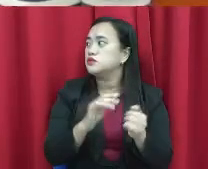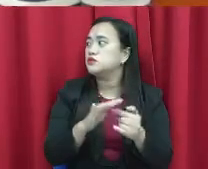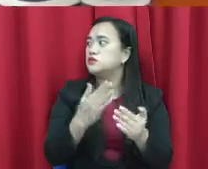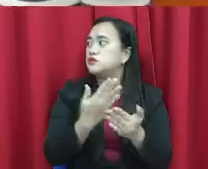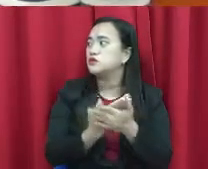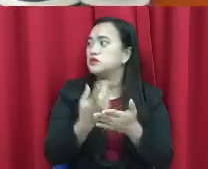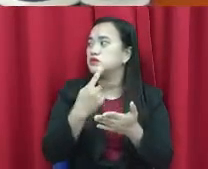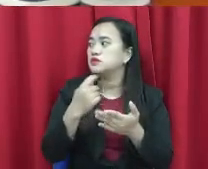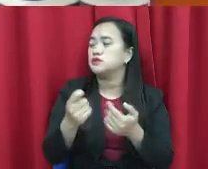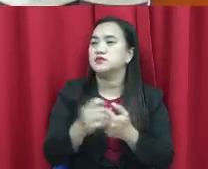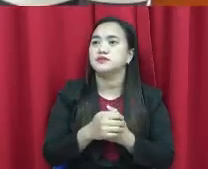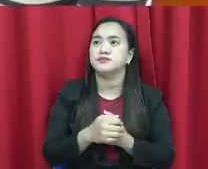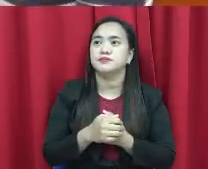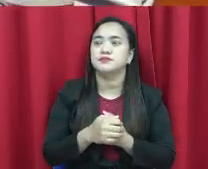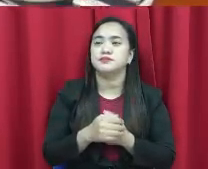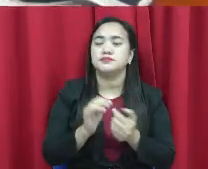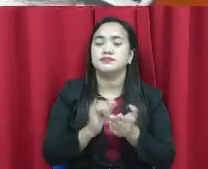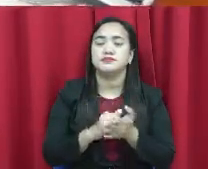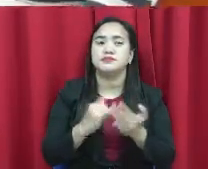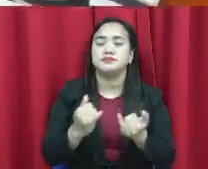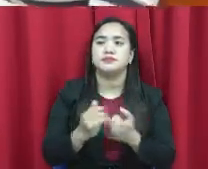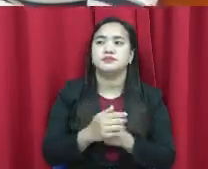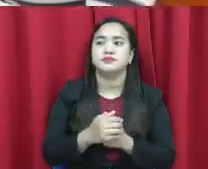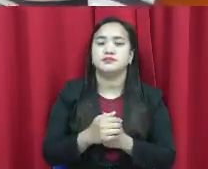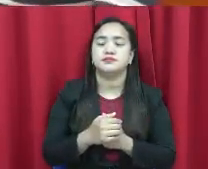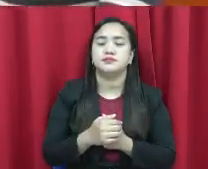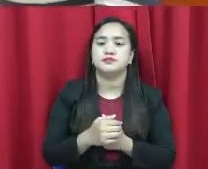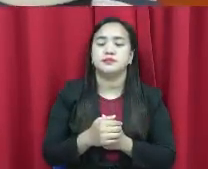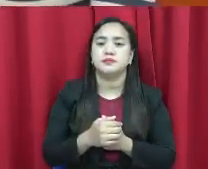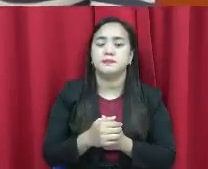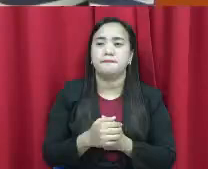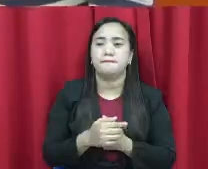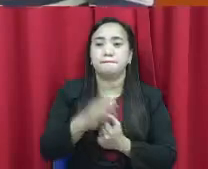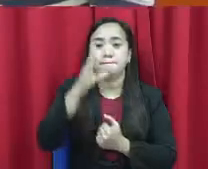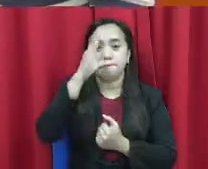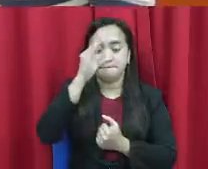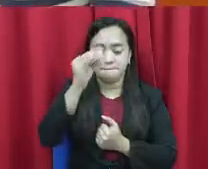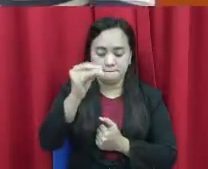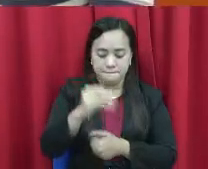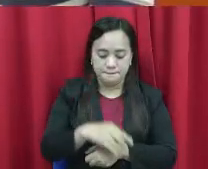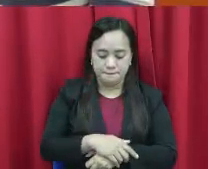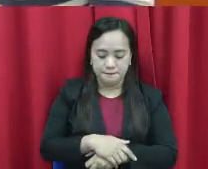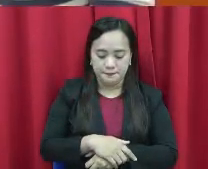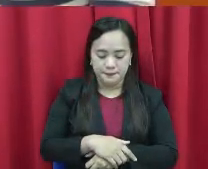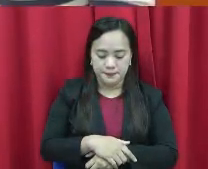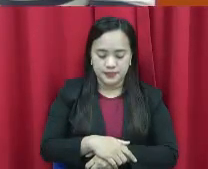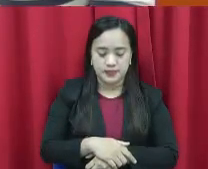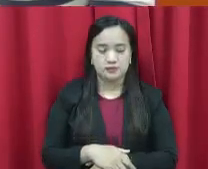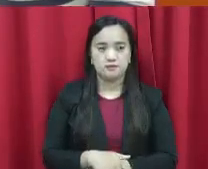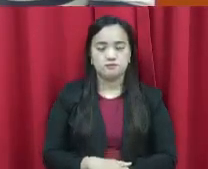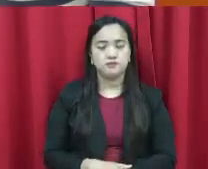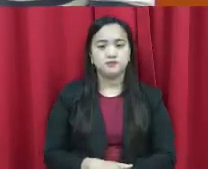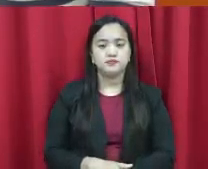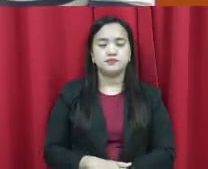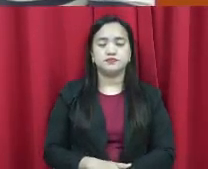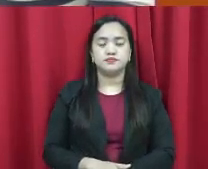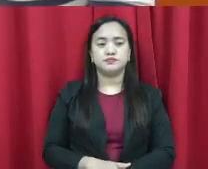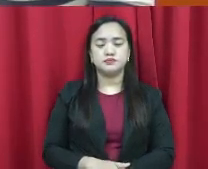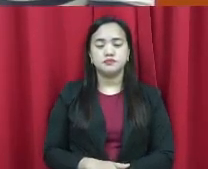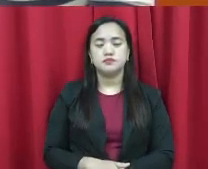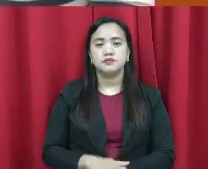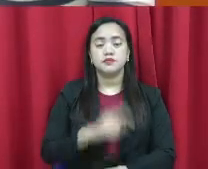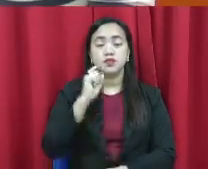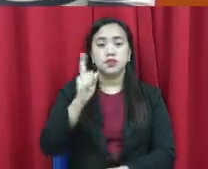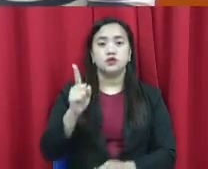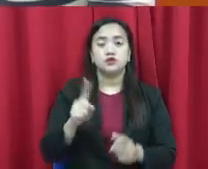niya na habang nagano siya ng mga mga men maya-maya kakausapin niya naman yung dalawa yung yung diniscuss